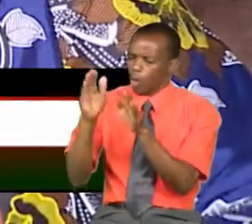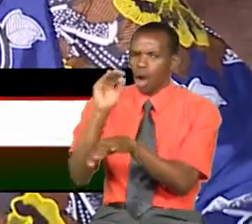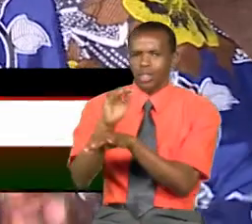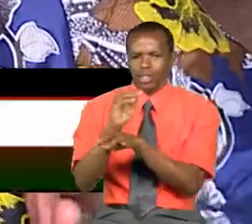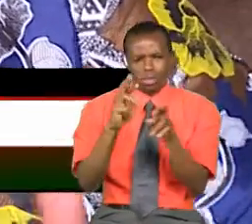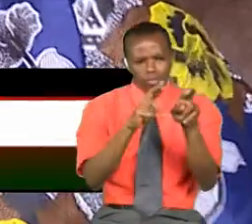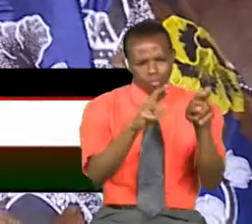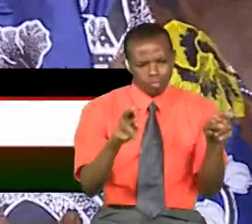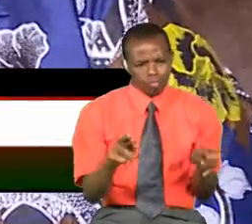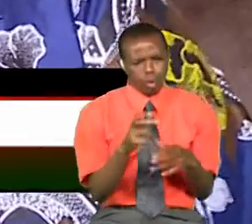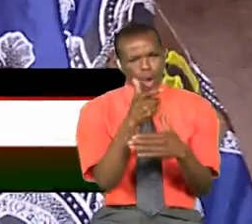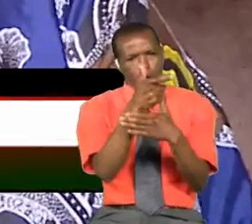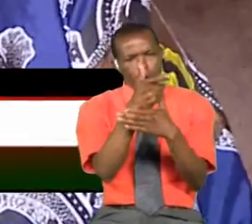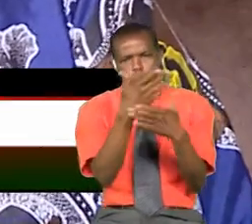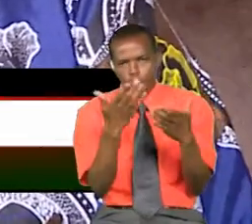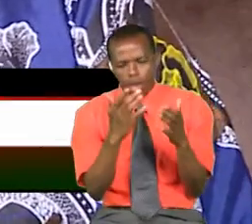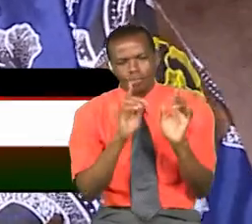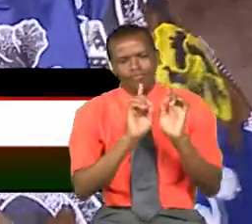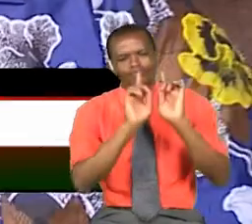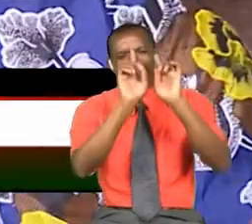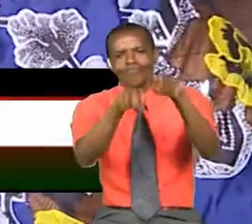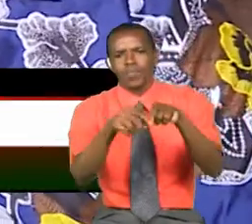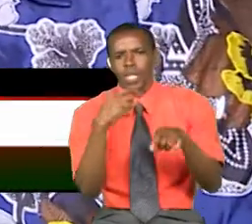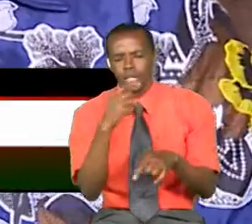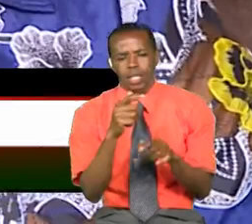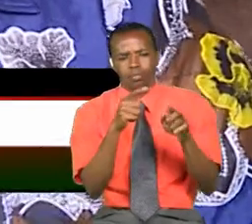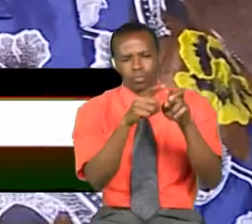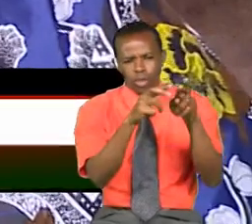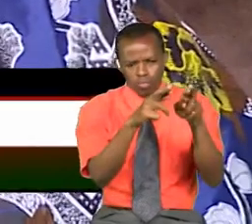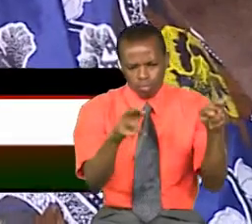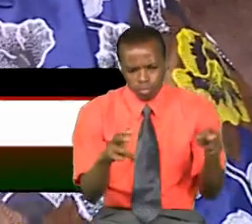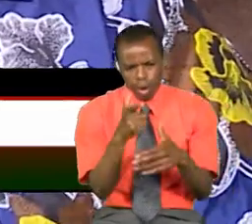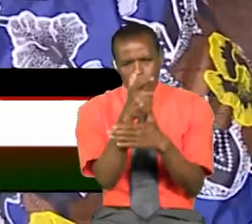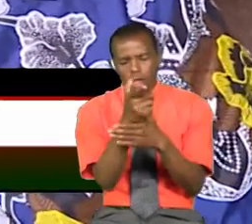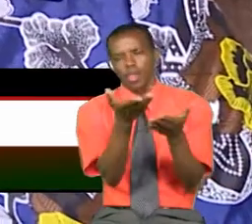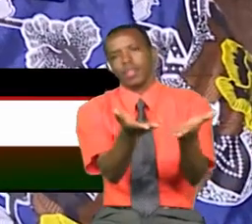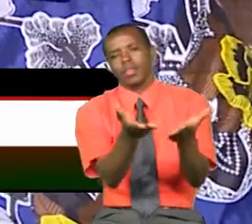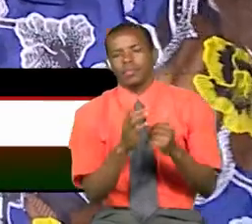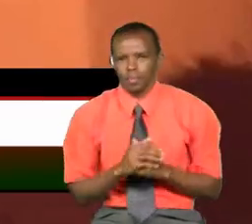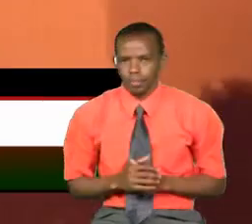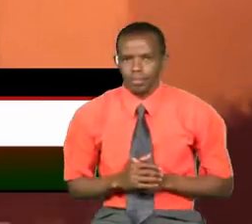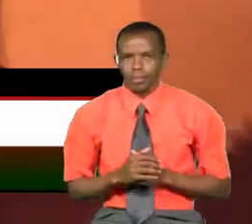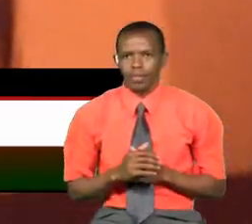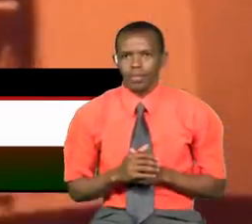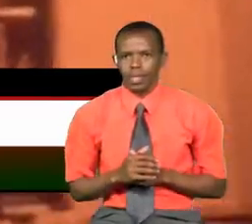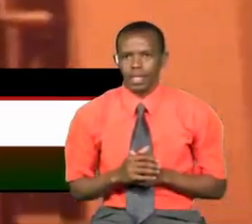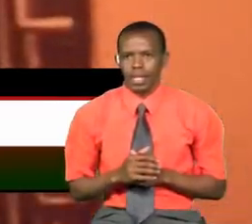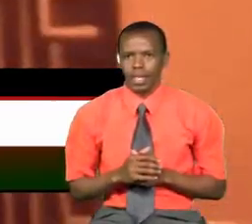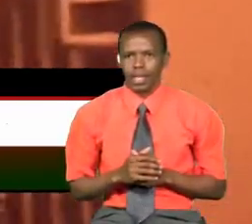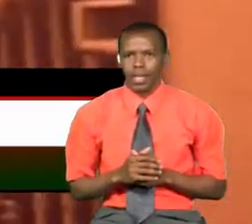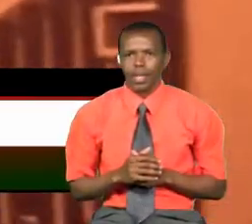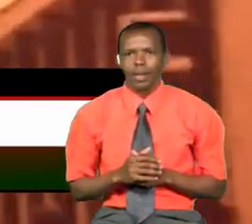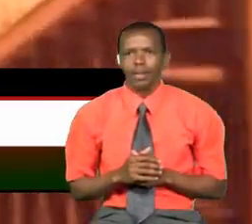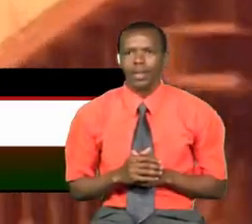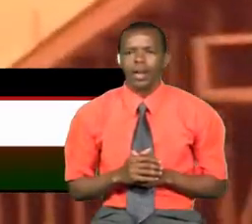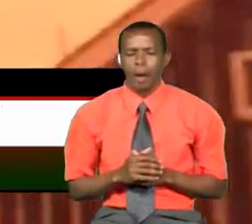Tukaenda mpaka continued studio. Nikamwambia studio ndio hii, there was nobody. You know, the studio ilibakia unmanned,